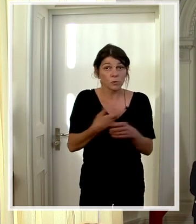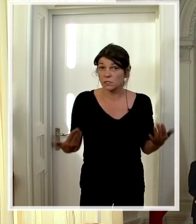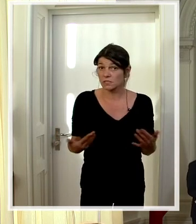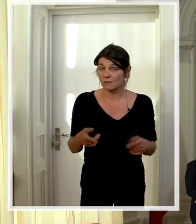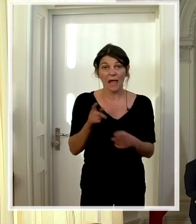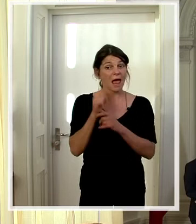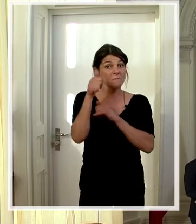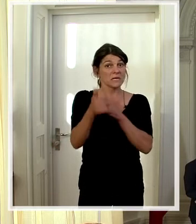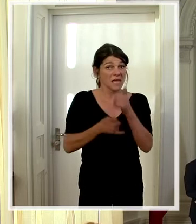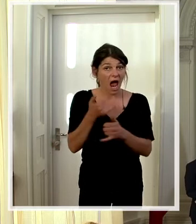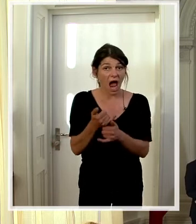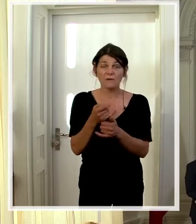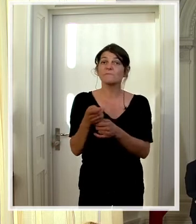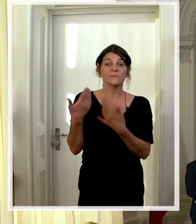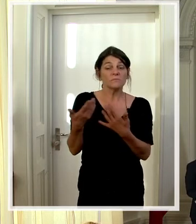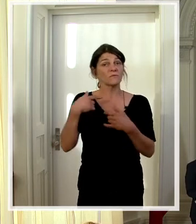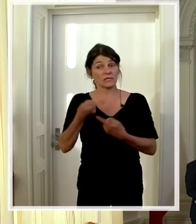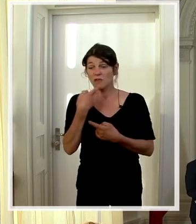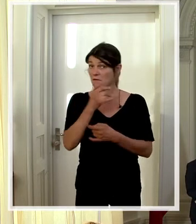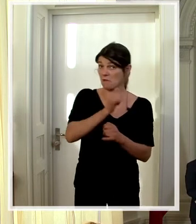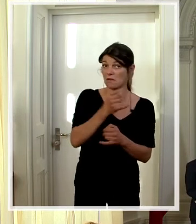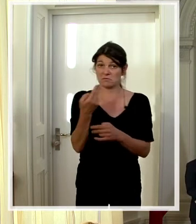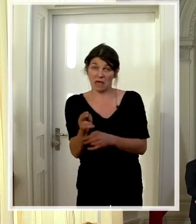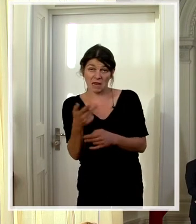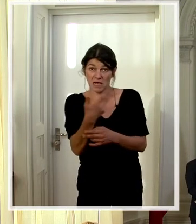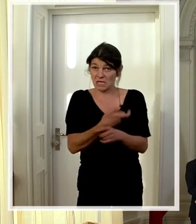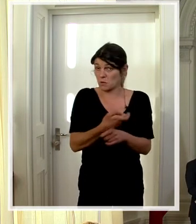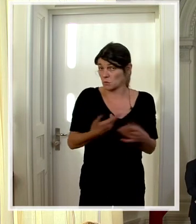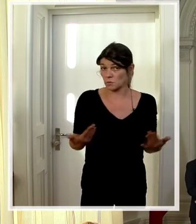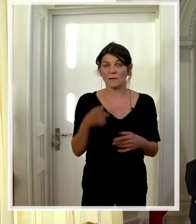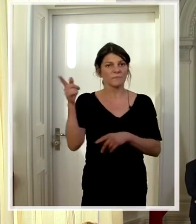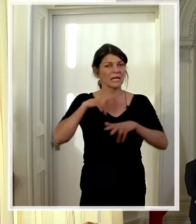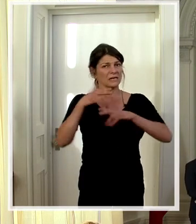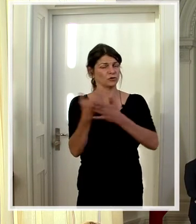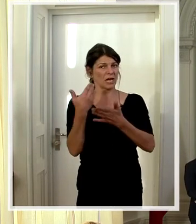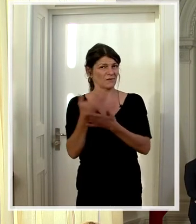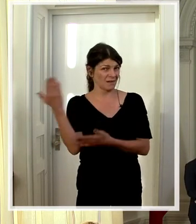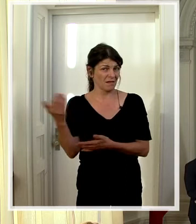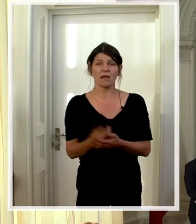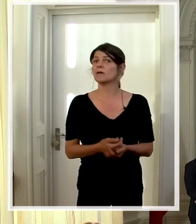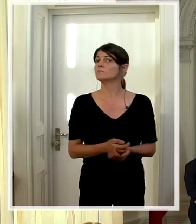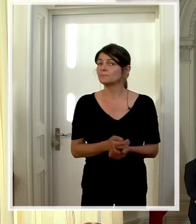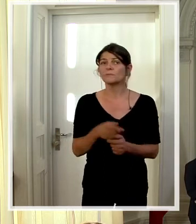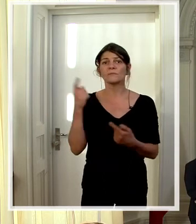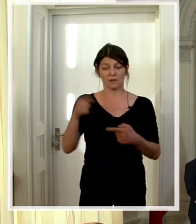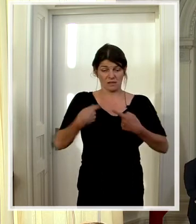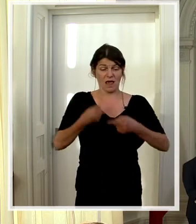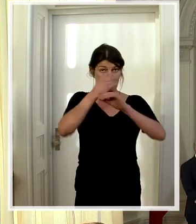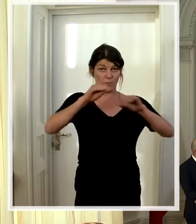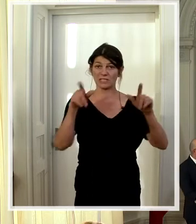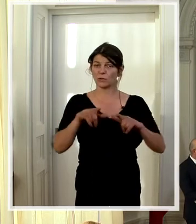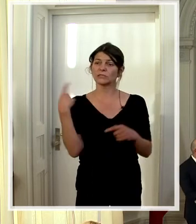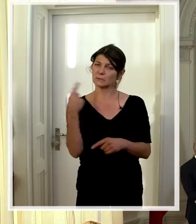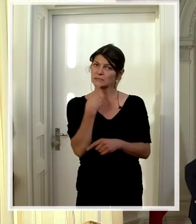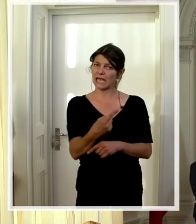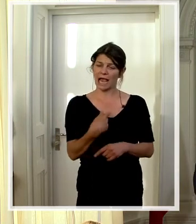Ja oder beim einem Nein. Daniel Riesch, Regierungsstellvertreter, Infrastrukturminister. Du hast nach der Informationsveranstaltung gesehen, du